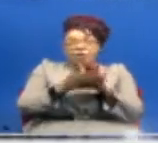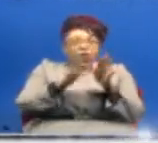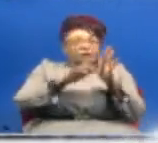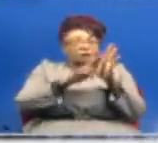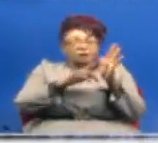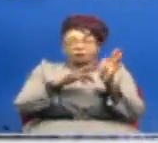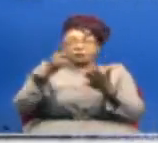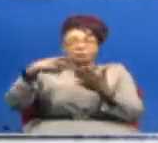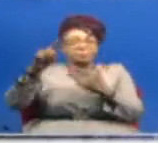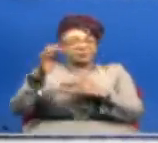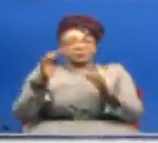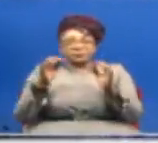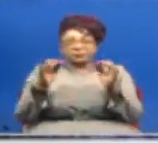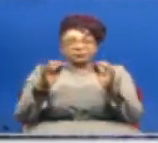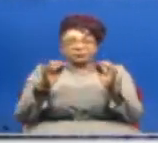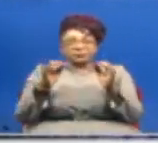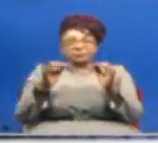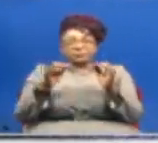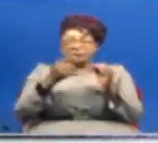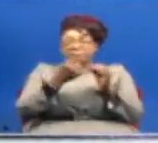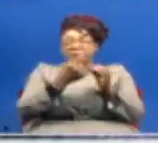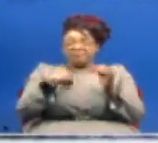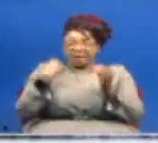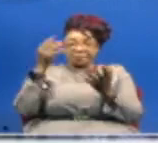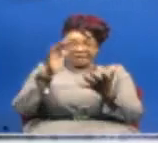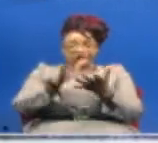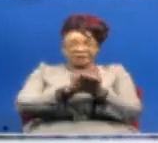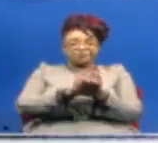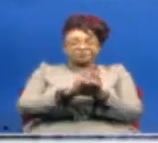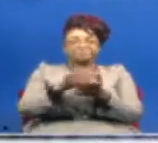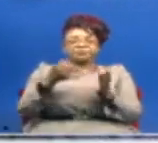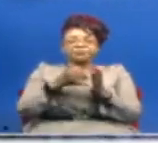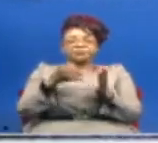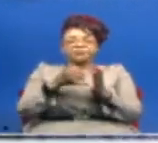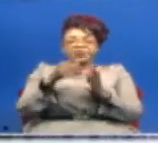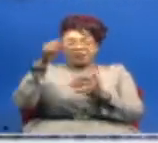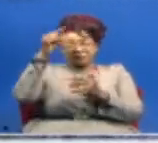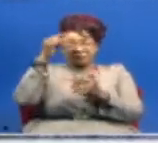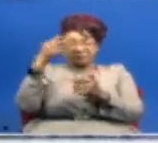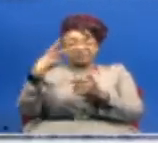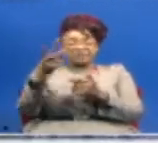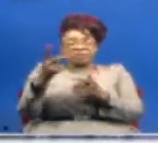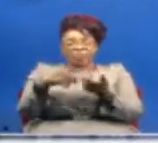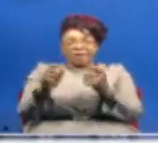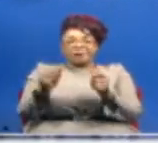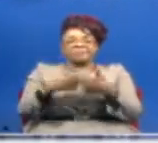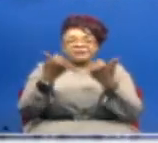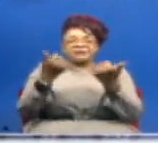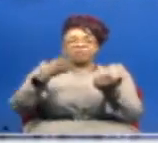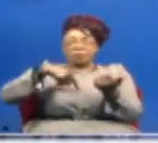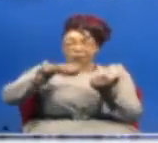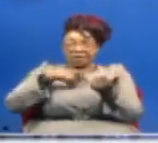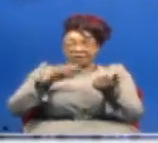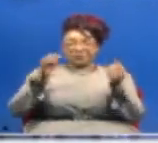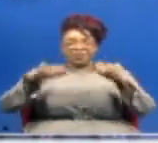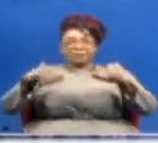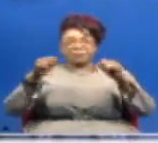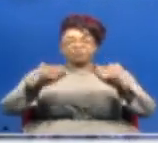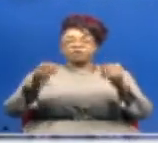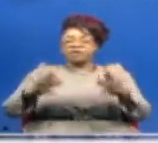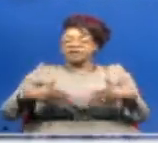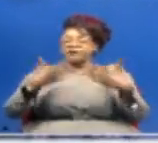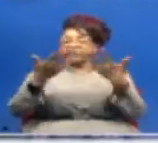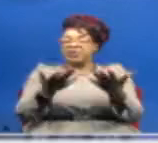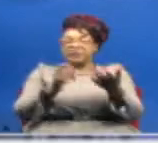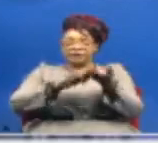ilipitishwa. Lakini naamini ya kwamba hata serikali pia inaona ile mambo inaendelea. Inajua kwamba sisi tuko capable ya kudeliver reform